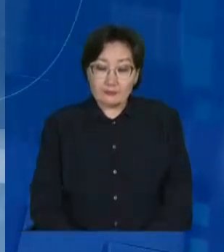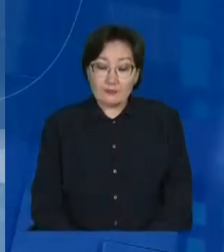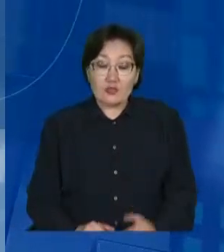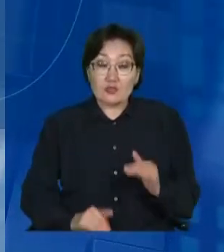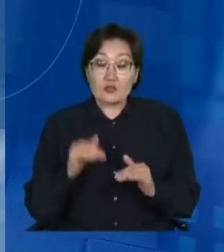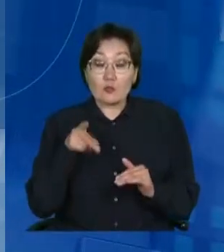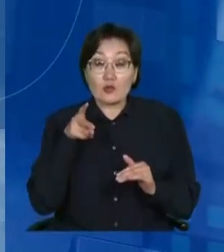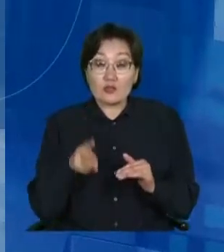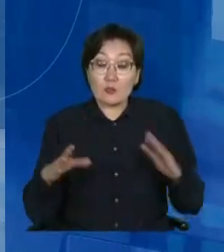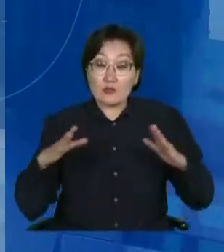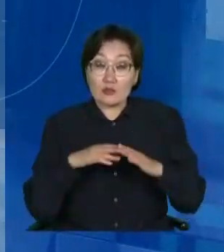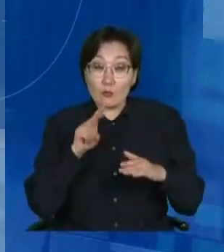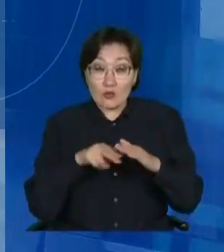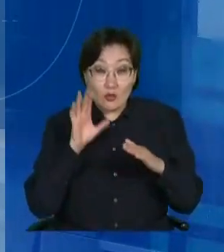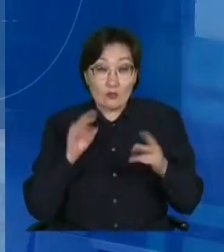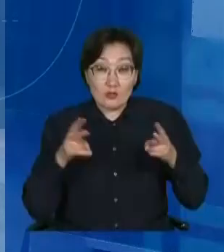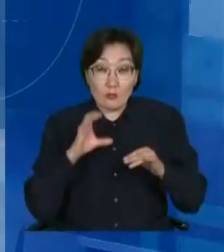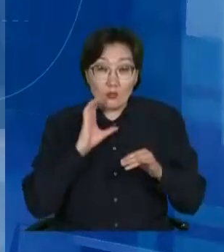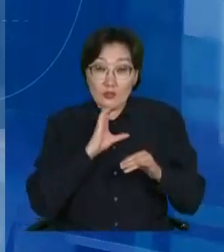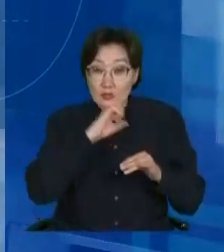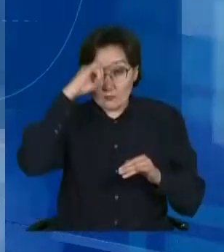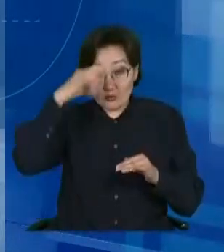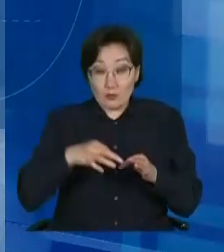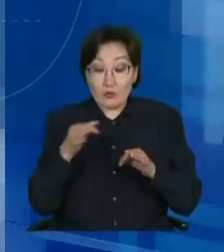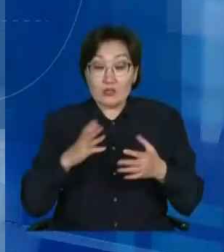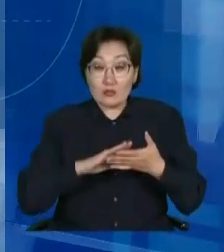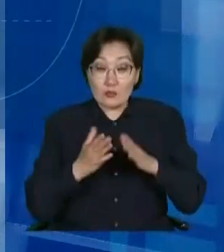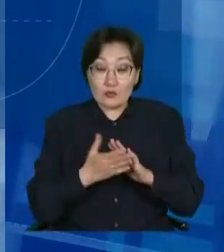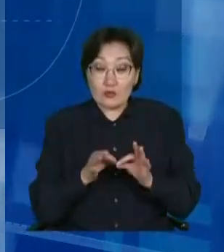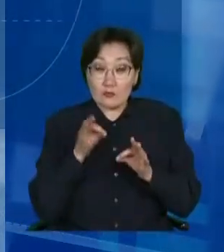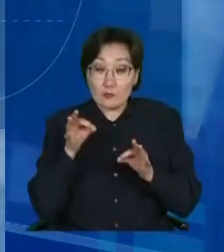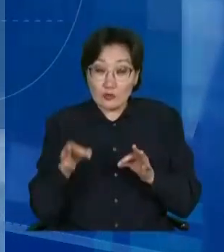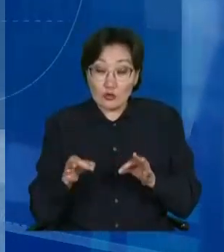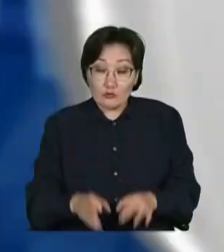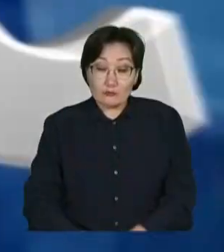Свыше 2000 домов затопило в Северо-Казахстанской области. Какова обстановка в регионе?